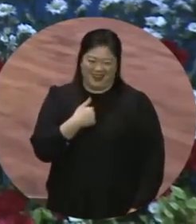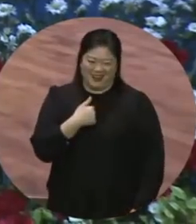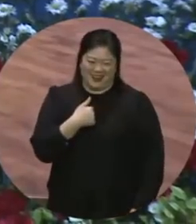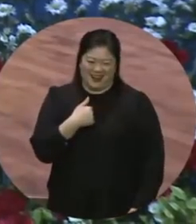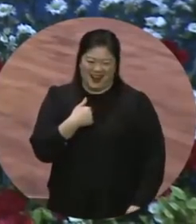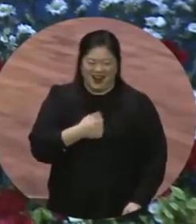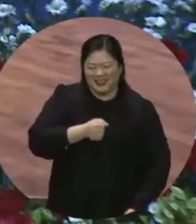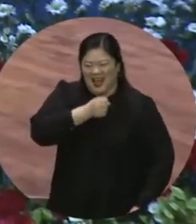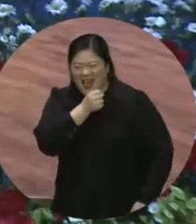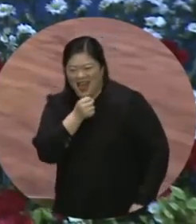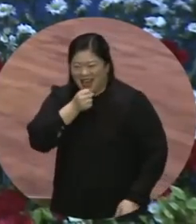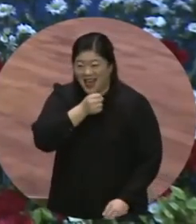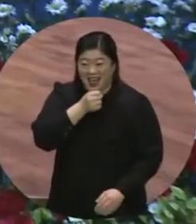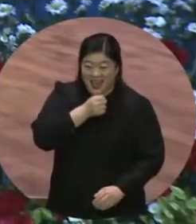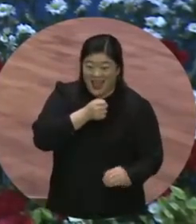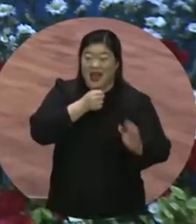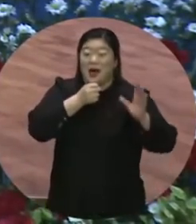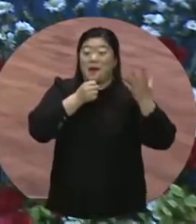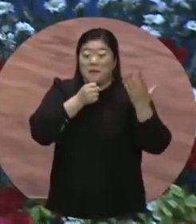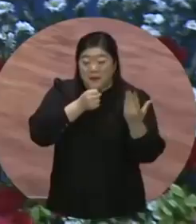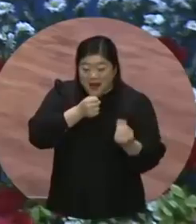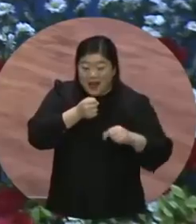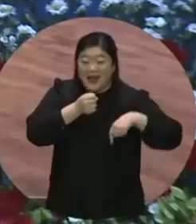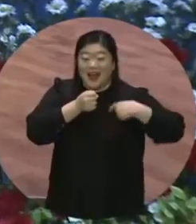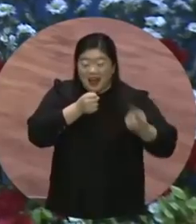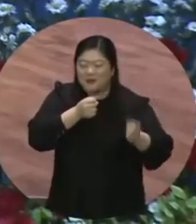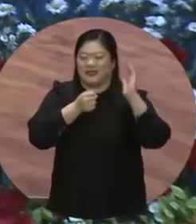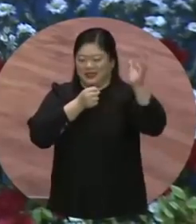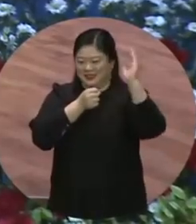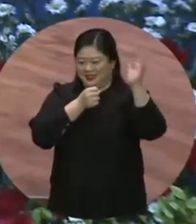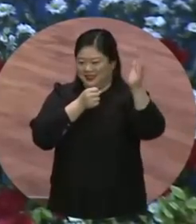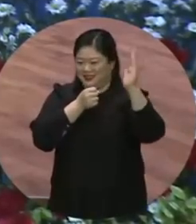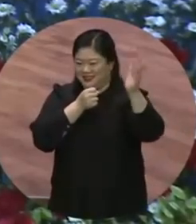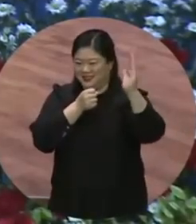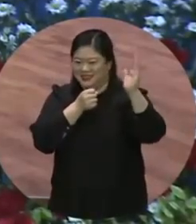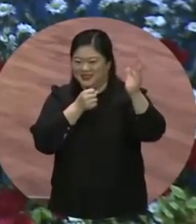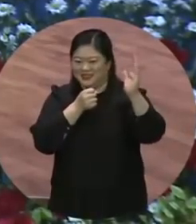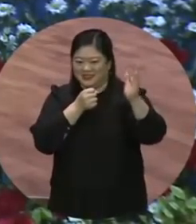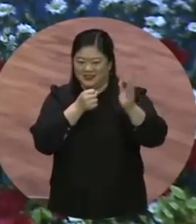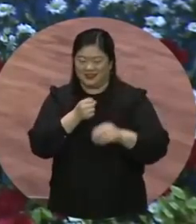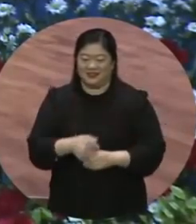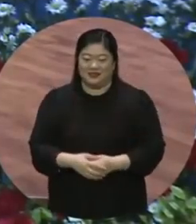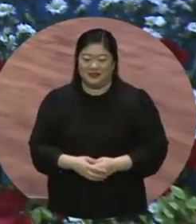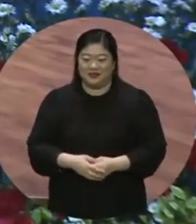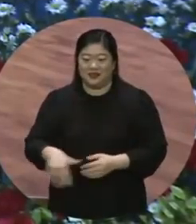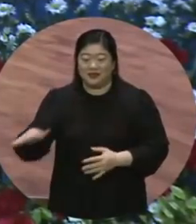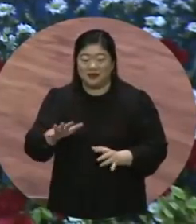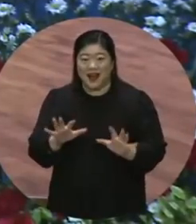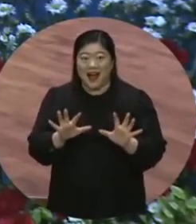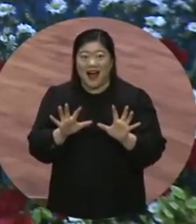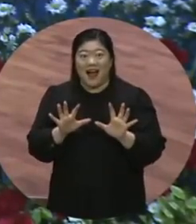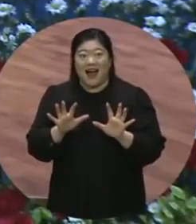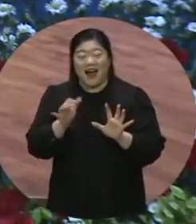이 마음이 같이 이렇게 열려야 되니까. 그리고 이제 영접 메시지를 이어서 할 거예요.